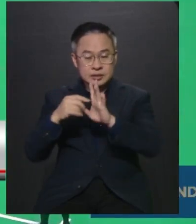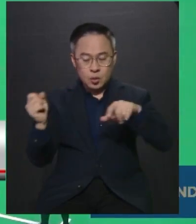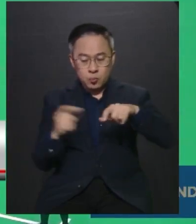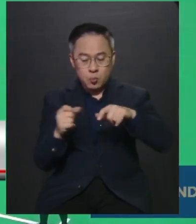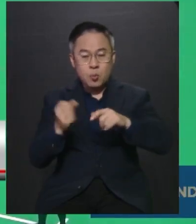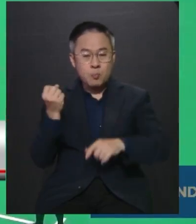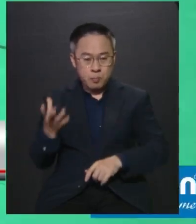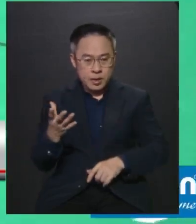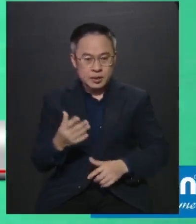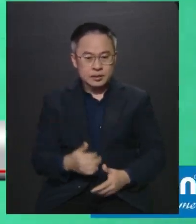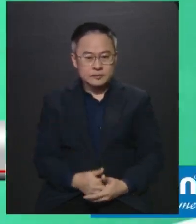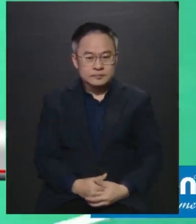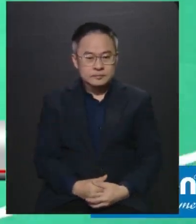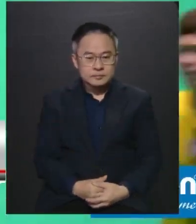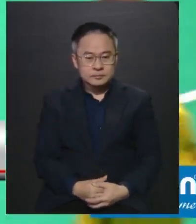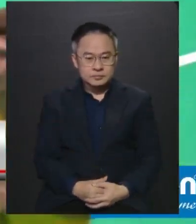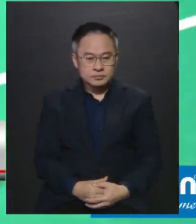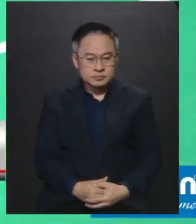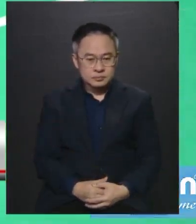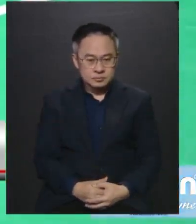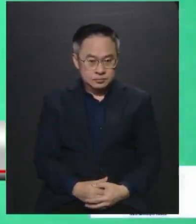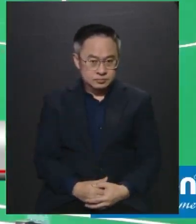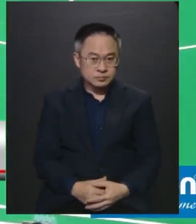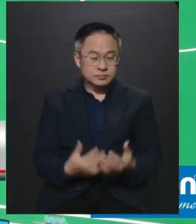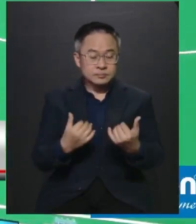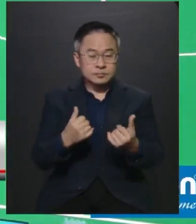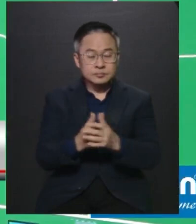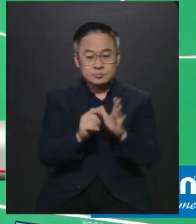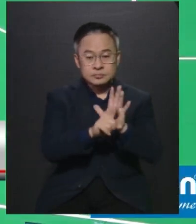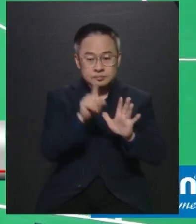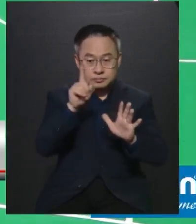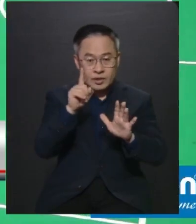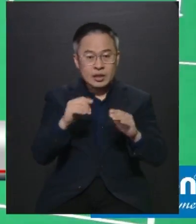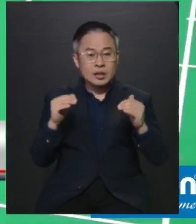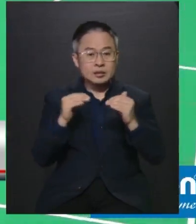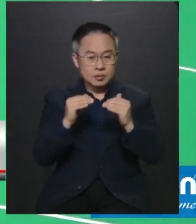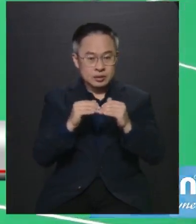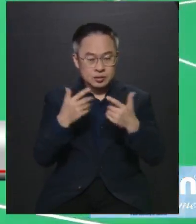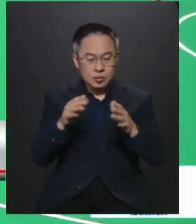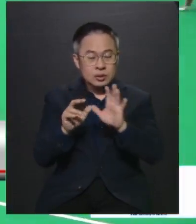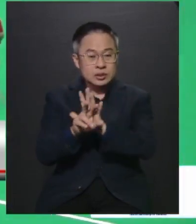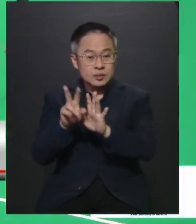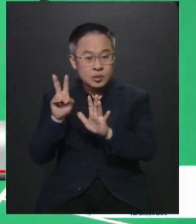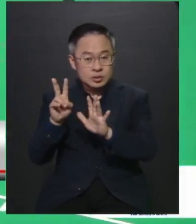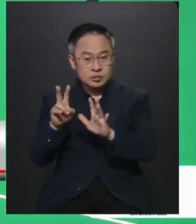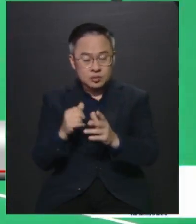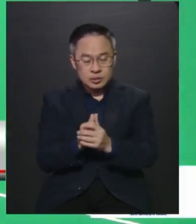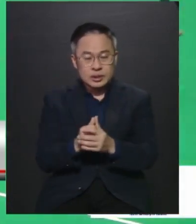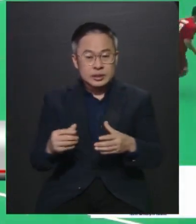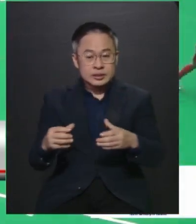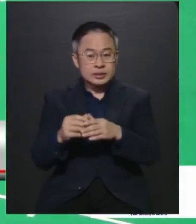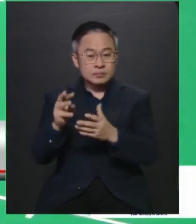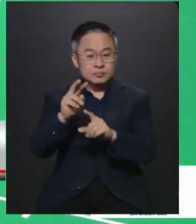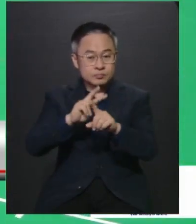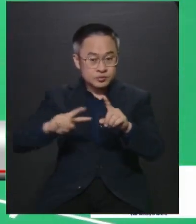โดยเกมการแข่งขันเนี่ยคู่เนี้ยมายิงกันถล่มทลายในครึ่งหลังนะครับเริ่มจากศรีนครินทรวิโรธไวกฟุตซอลคลับ